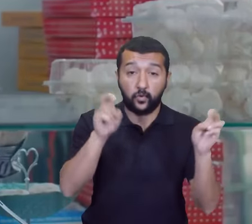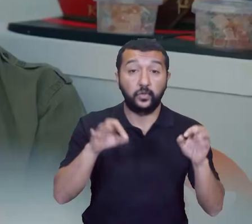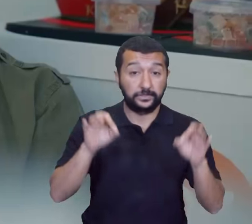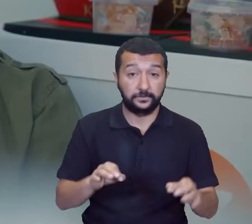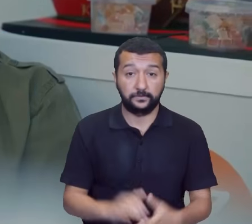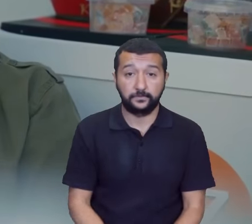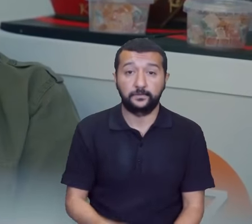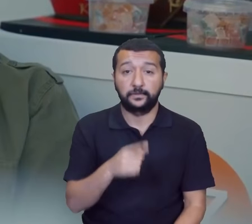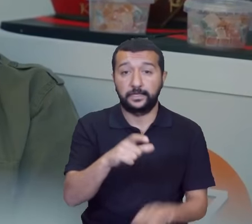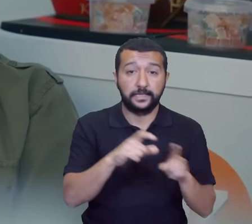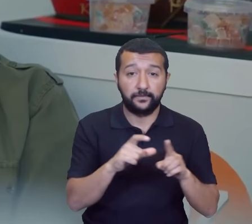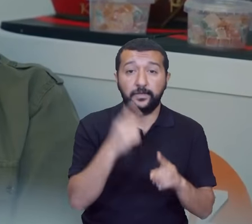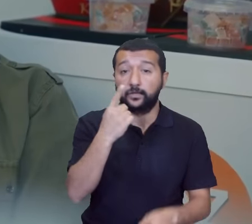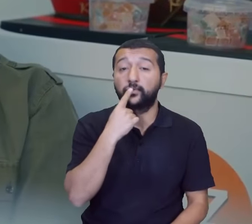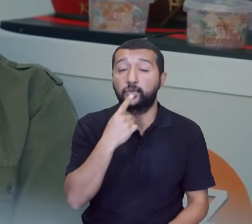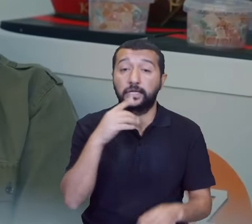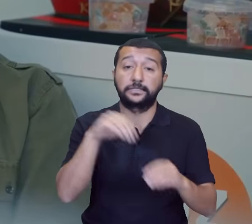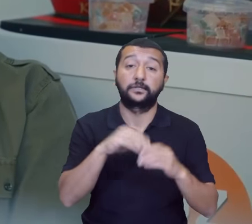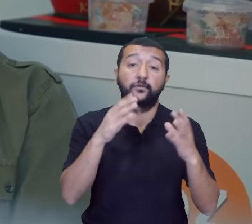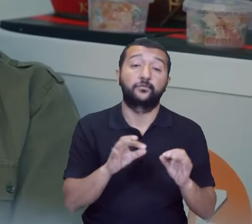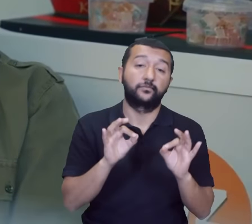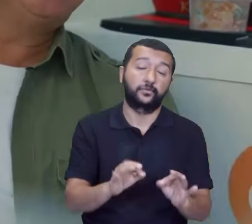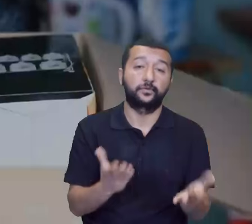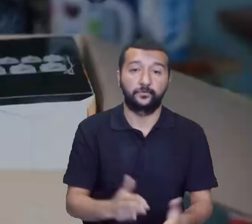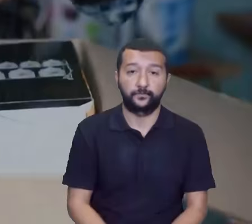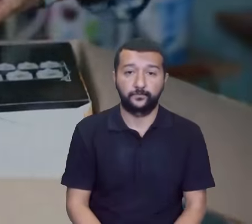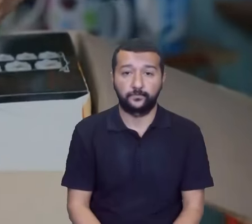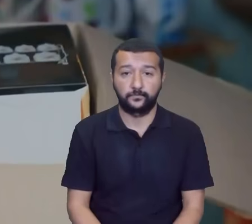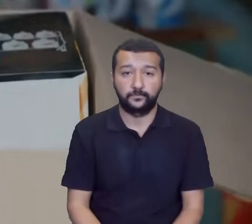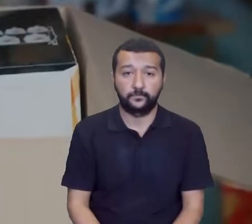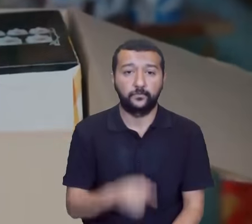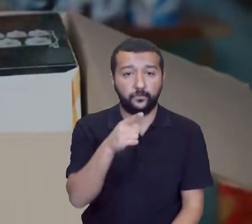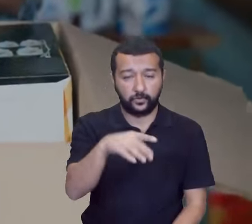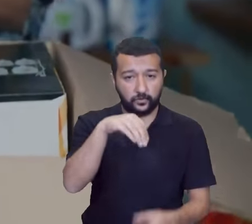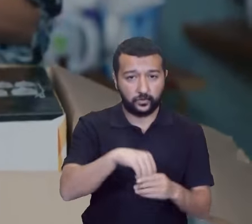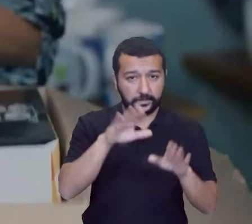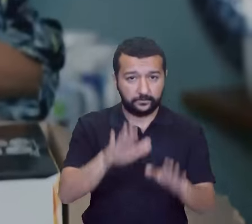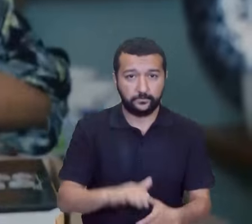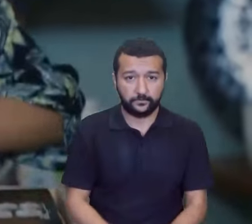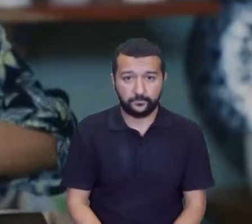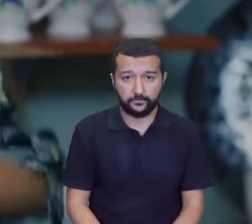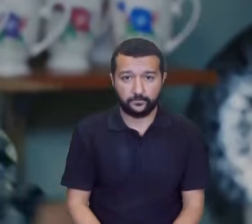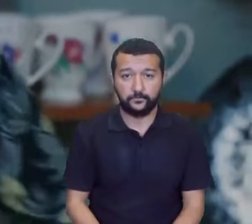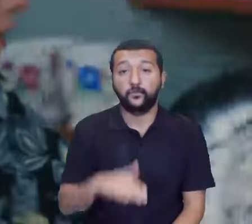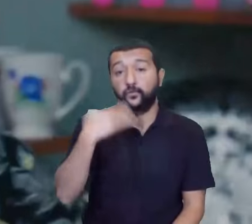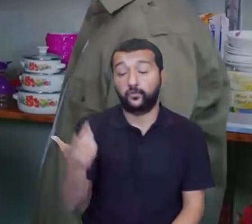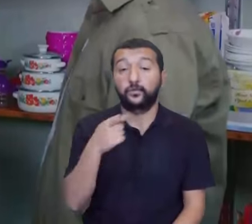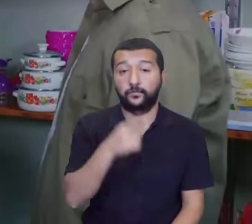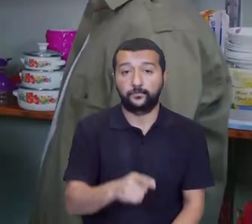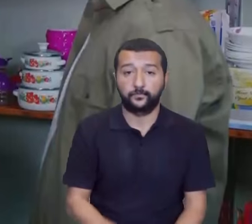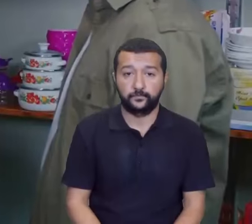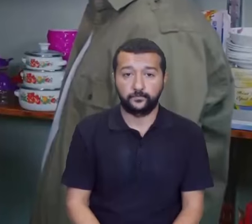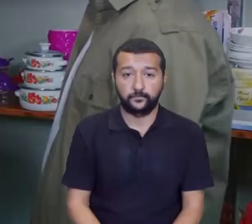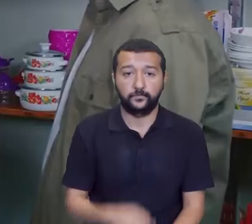şimdi Dilber'in iki dudağı arasına sıkıştı. Bu yani. Bunu da al tamam mı? Bardak takımlarını koliye